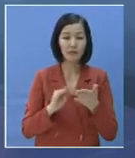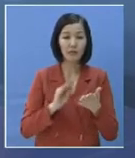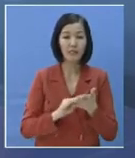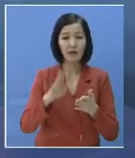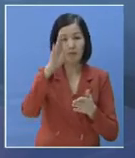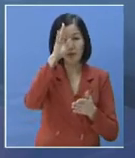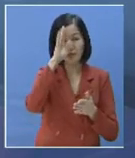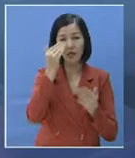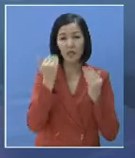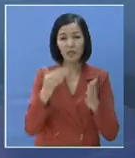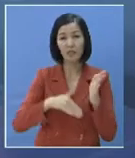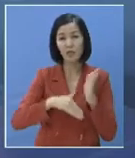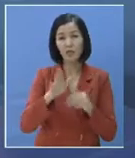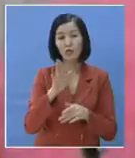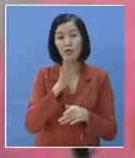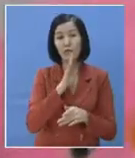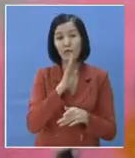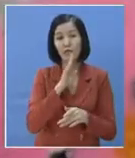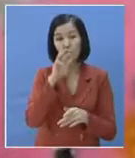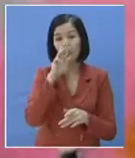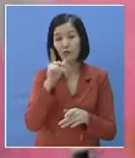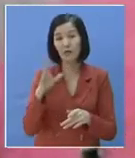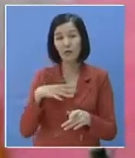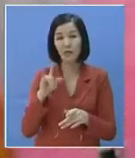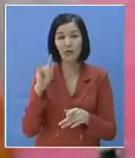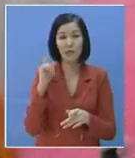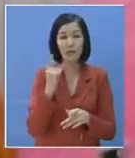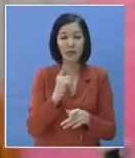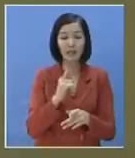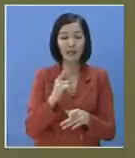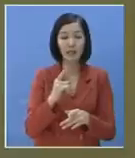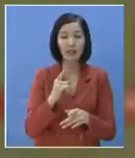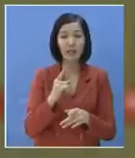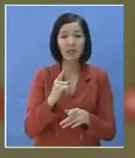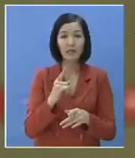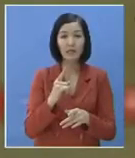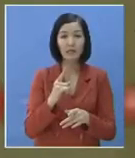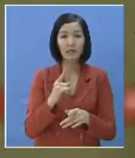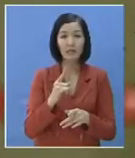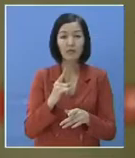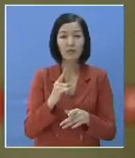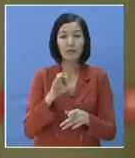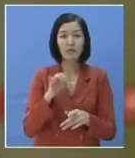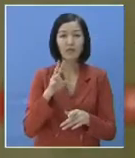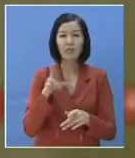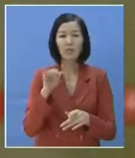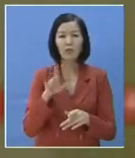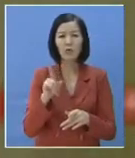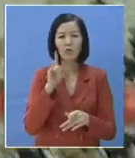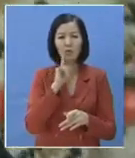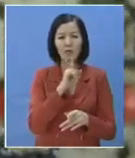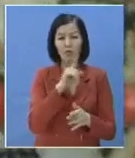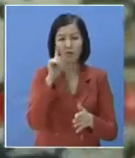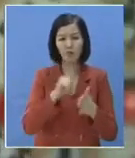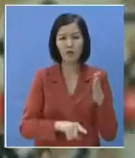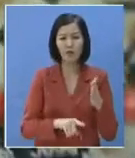нее растет девочка. Путаница возникла из-за того, что младенец появился на свет с адреногенитальным синдромом. Женщина убеждена,